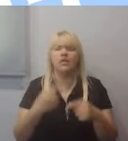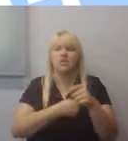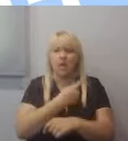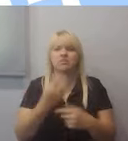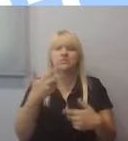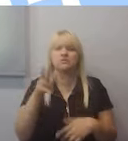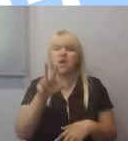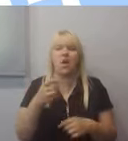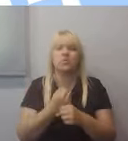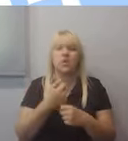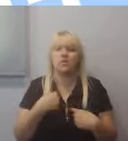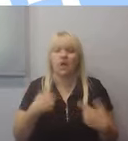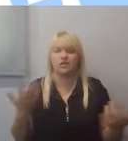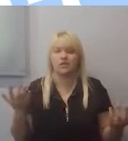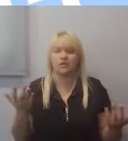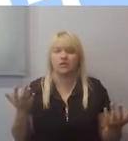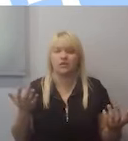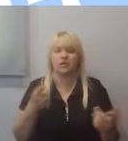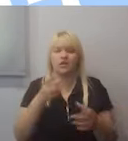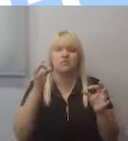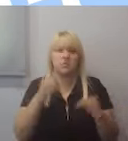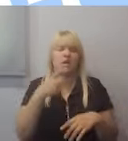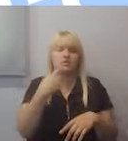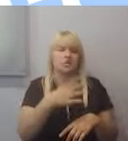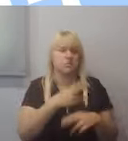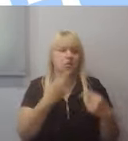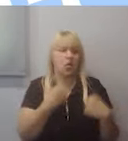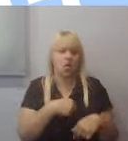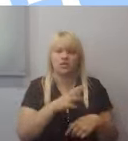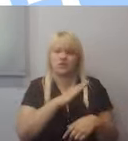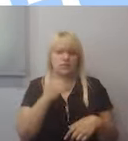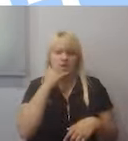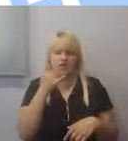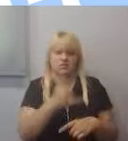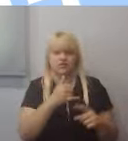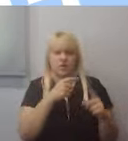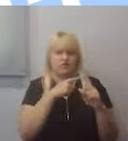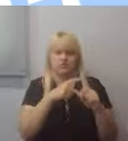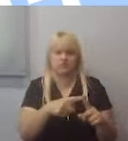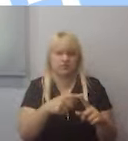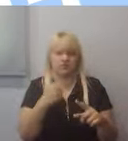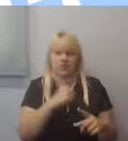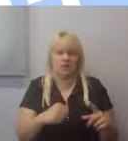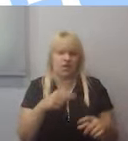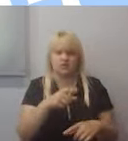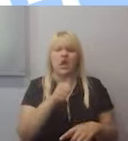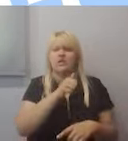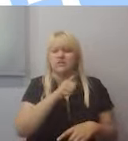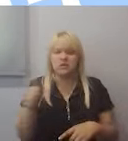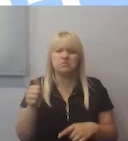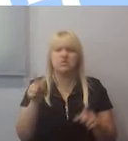ko man tagad darīt pareizi teica kolēģe nezvaniet uz tādiem dienestiem it sevišķi nopietnu